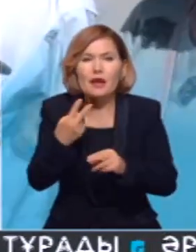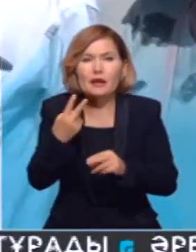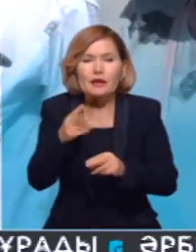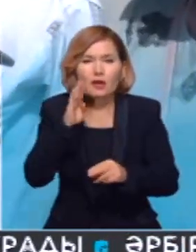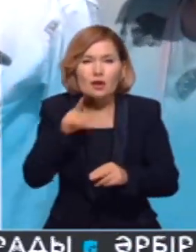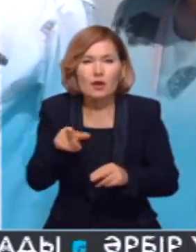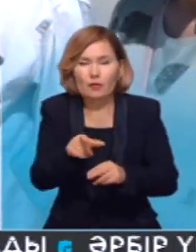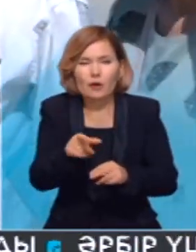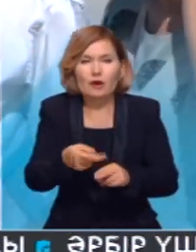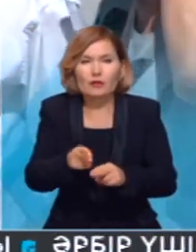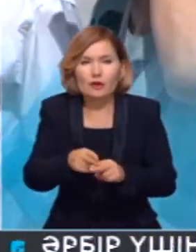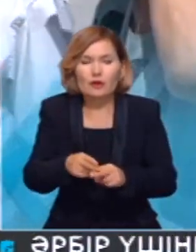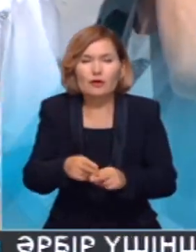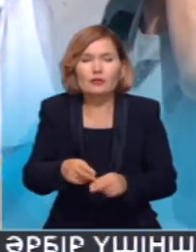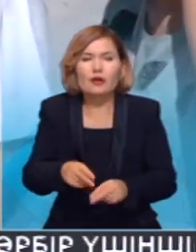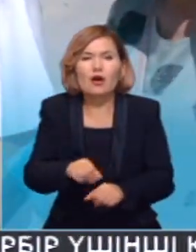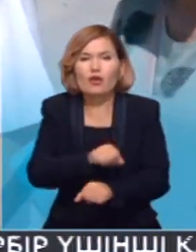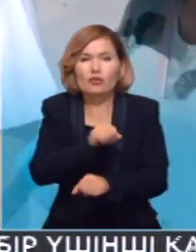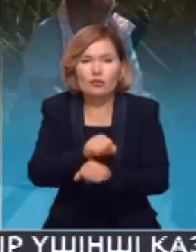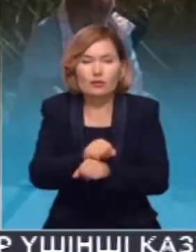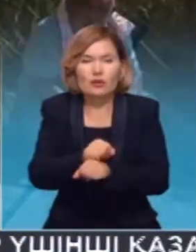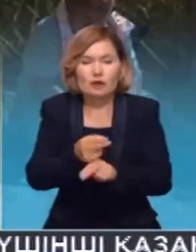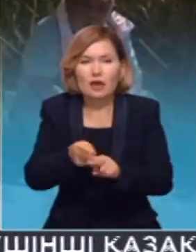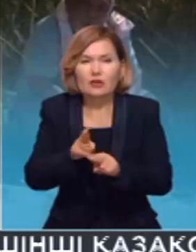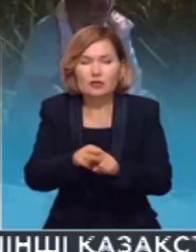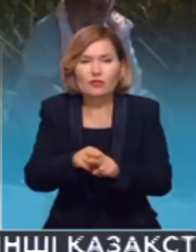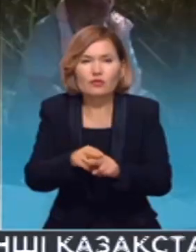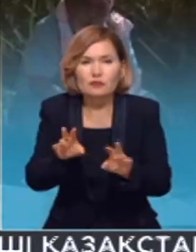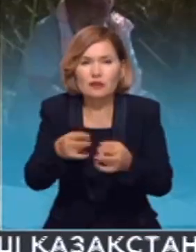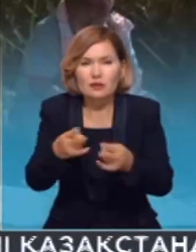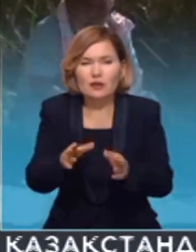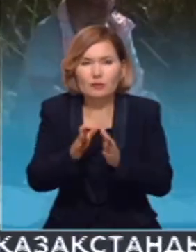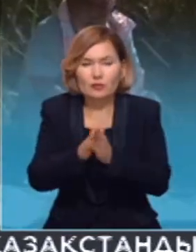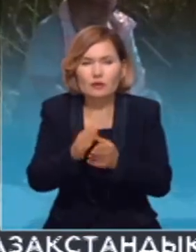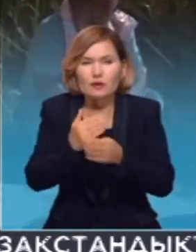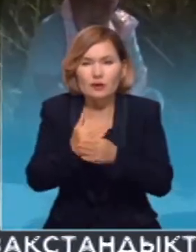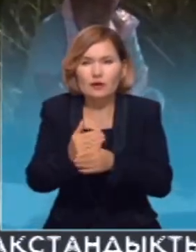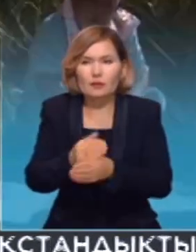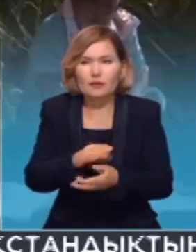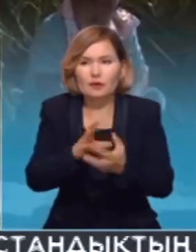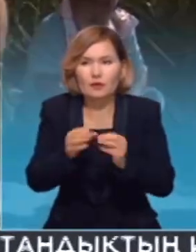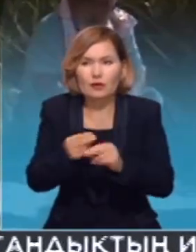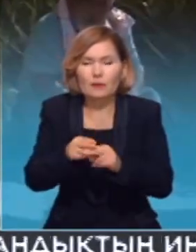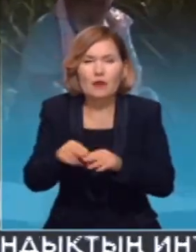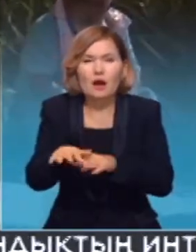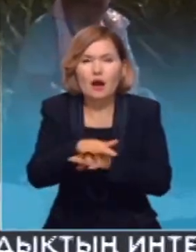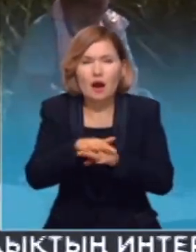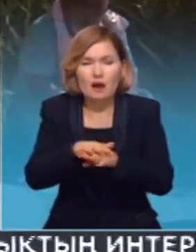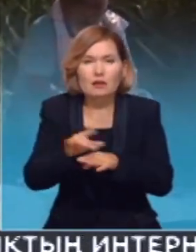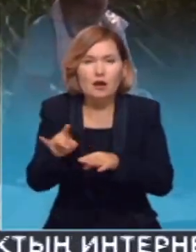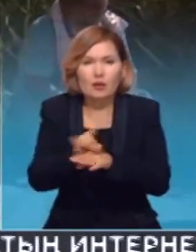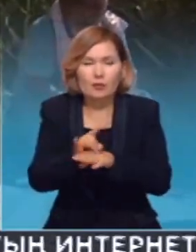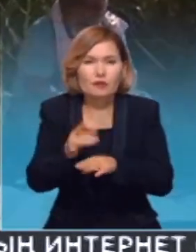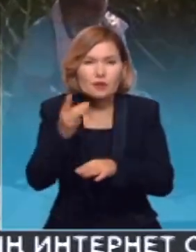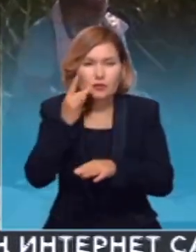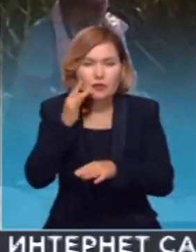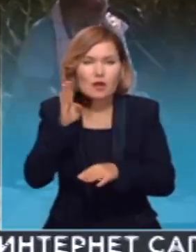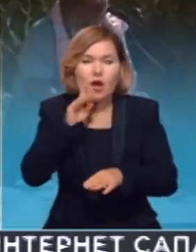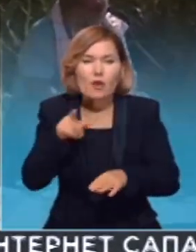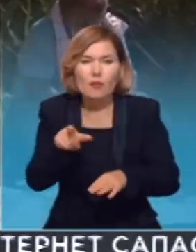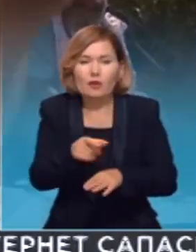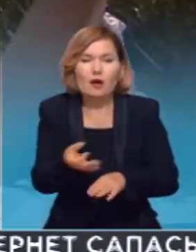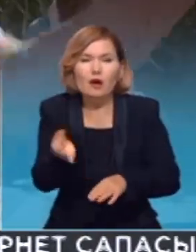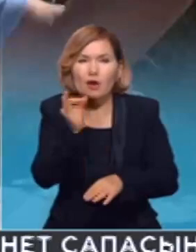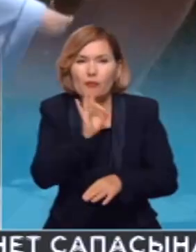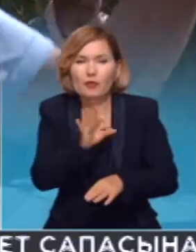арықтың суын бөгегенді тоқтатсын деп талап етті. Сендер халықта біріміз екі рет алдап осындар, мына бұлақтың таза суын алып бір